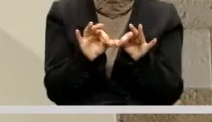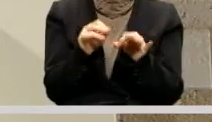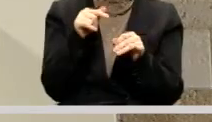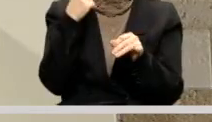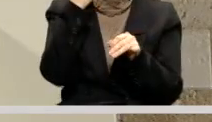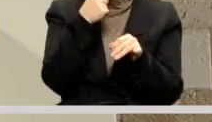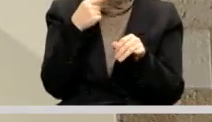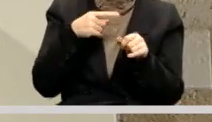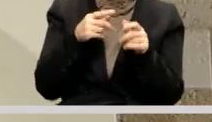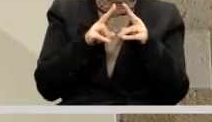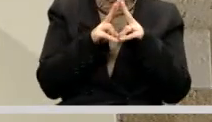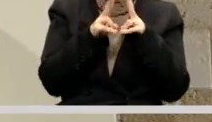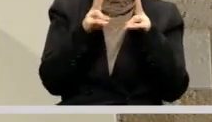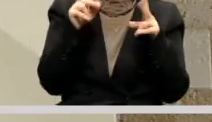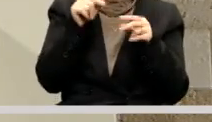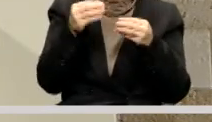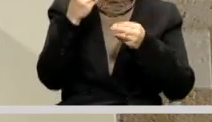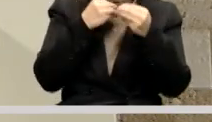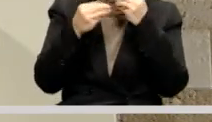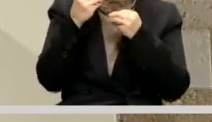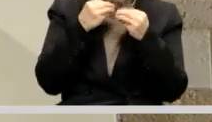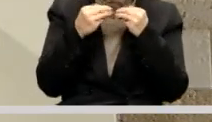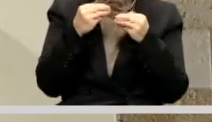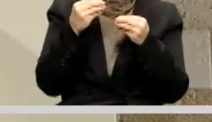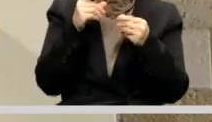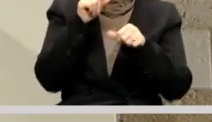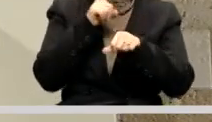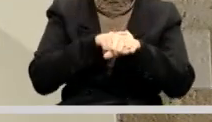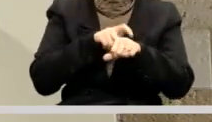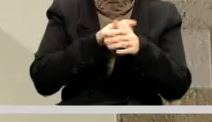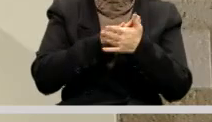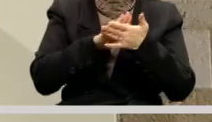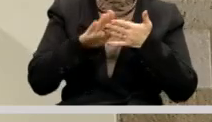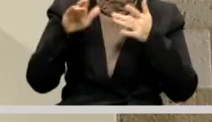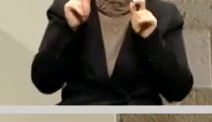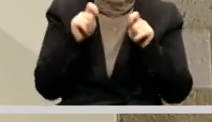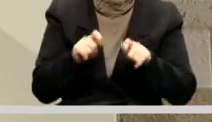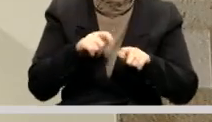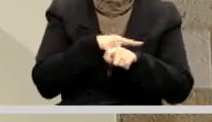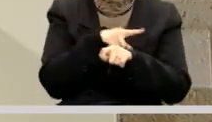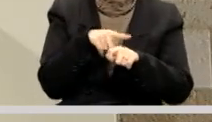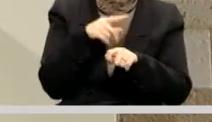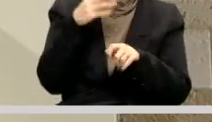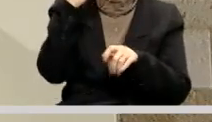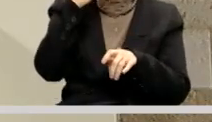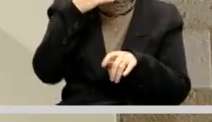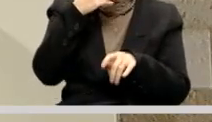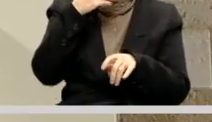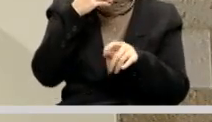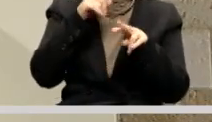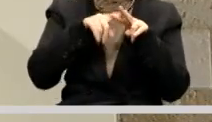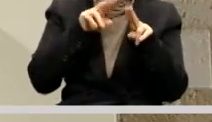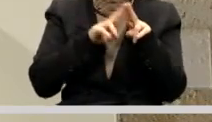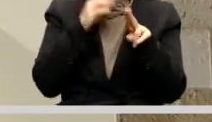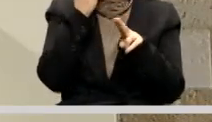Dolayısıyla gündüzleri bu beslenme örüntülerini ve saatlerini düzenlediğimizde Akdeniz diyet modeline göre rafine şekerleri, işte